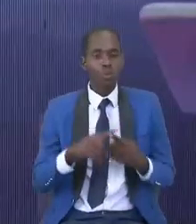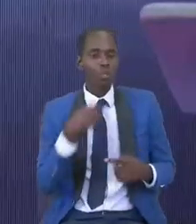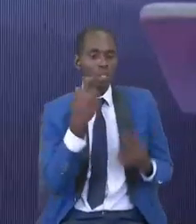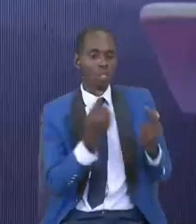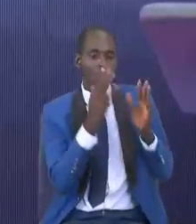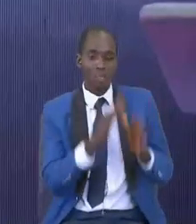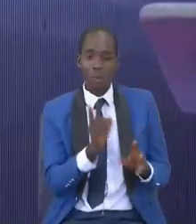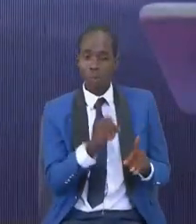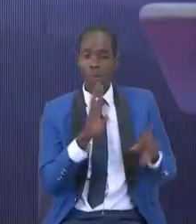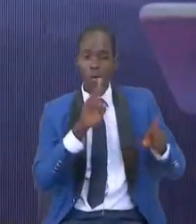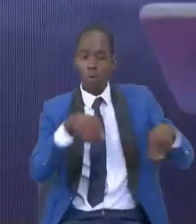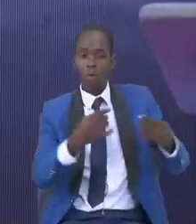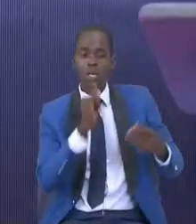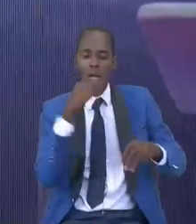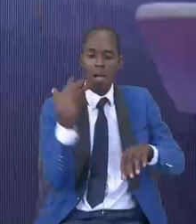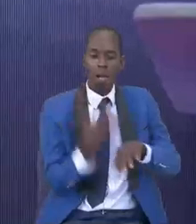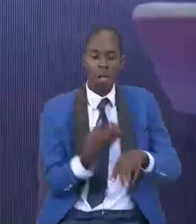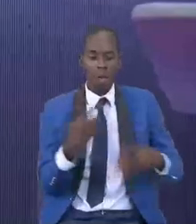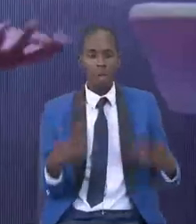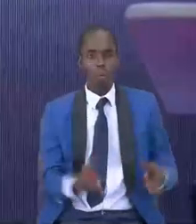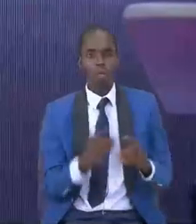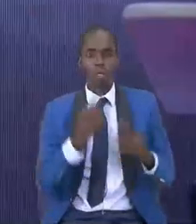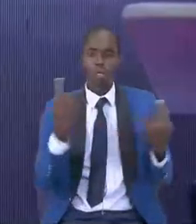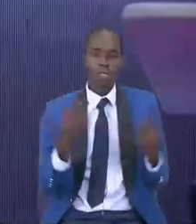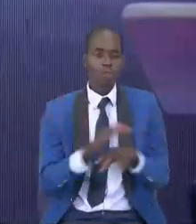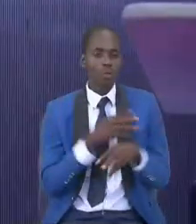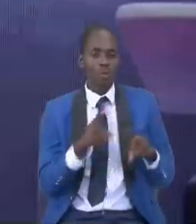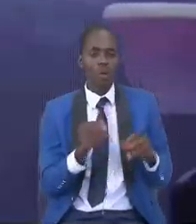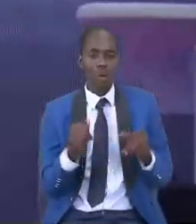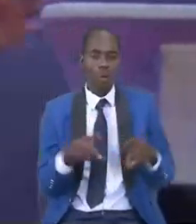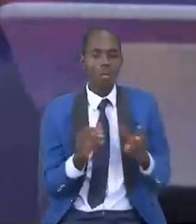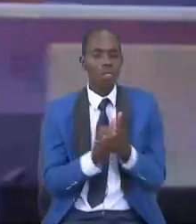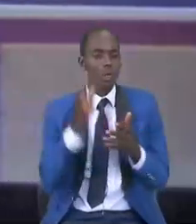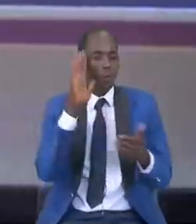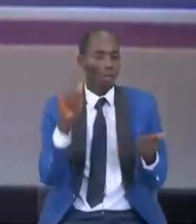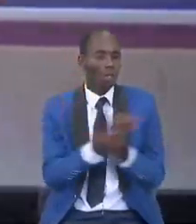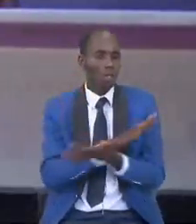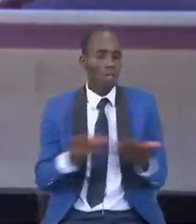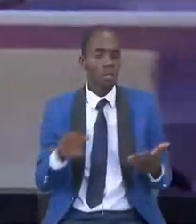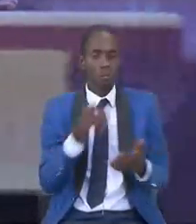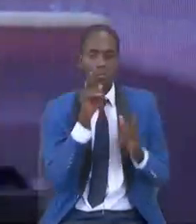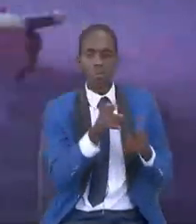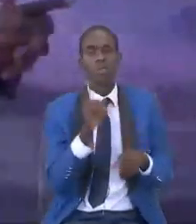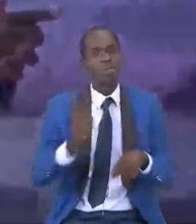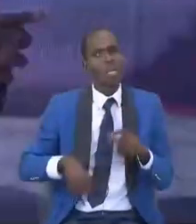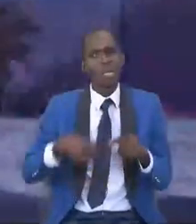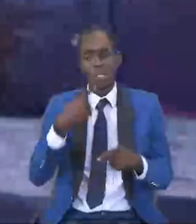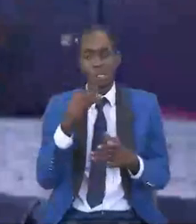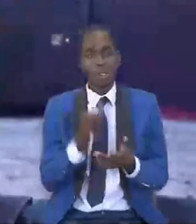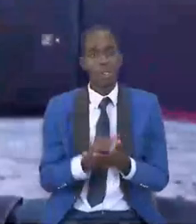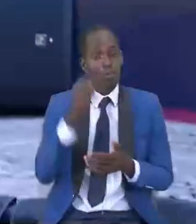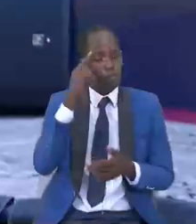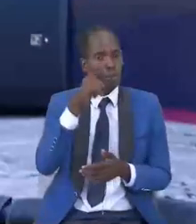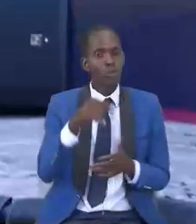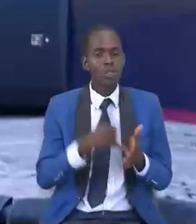au pécheur que la voie qu'il suit est un chemin difficile, c'est une voie pécheresse qui conduira à la perdition. Tu ne peux pas le